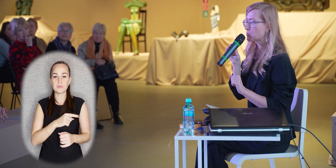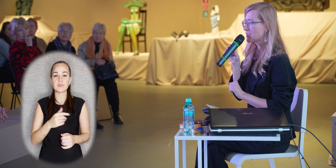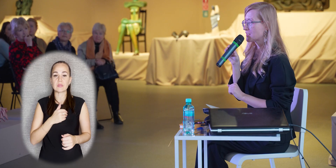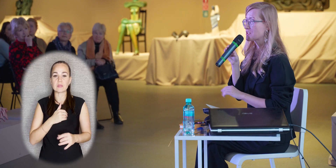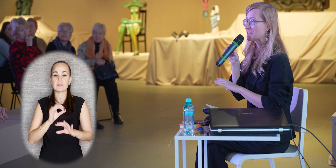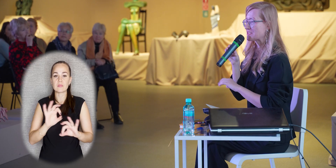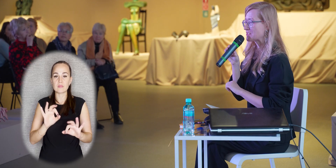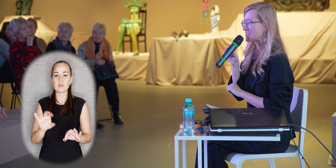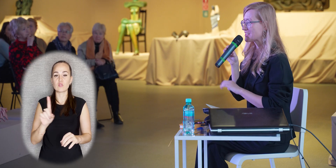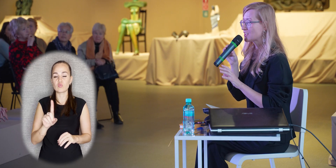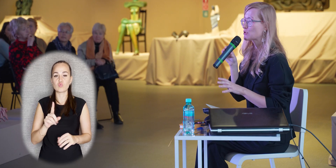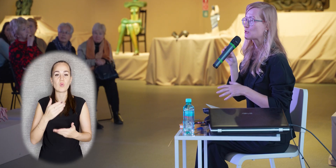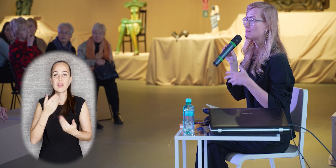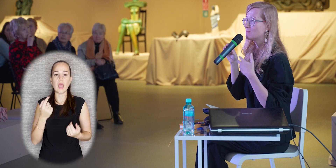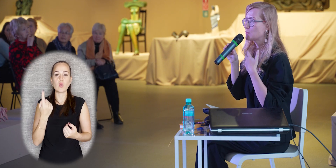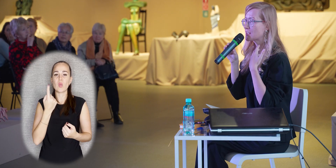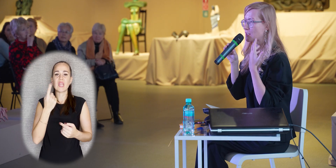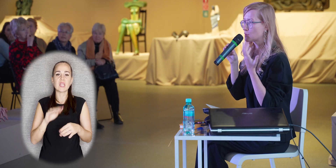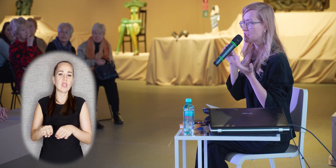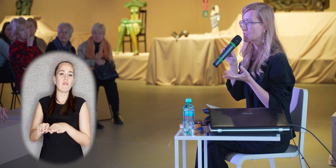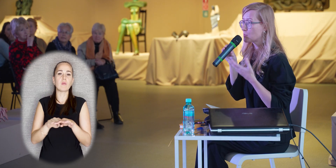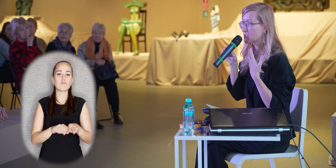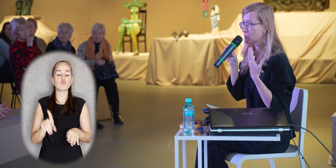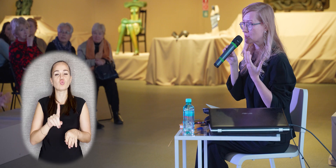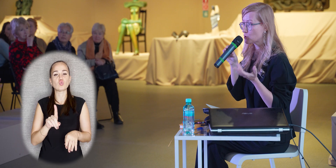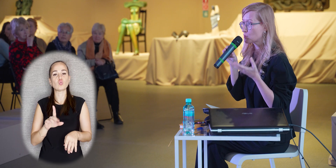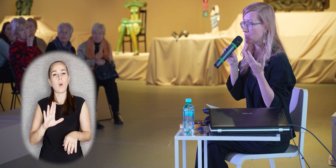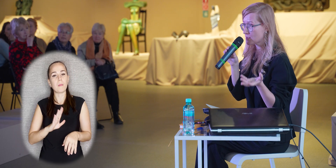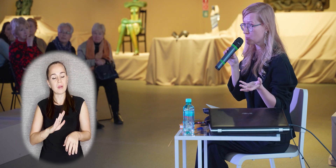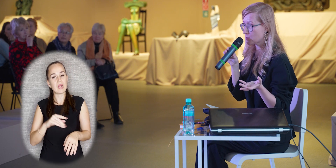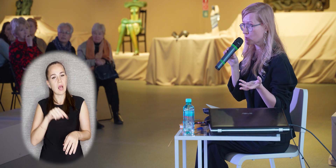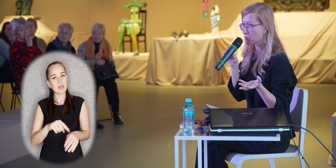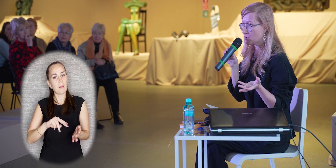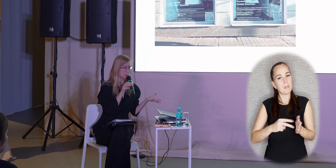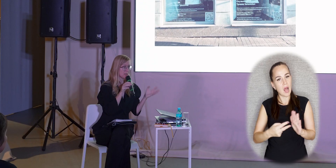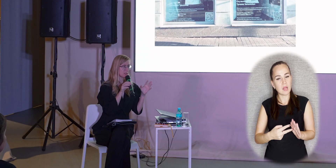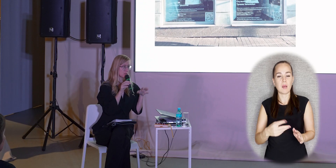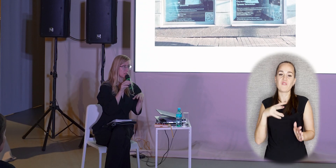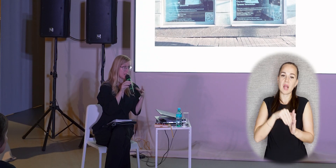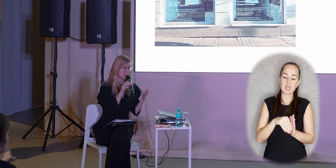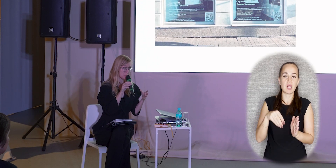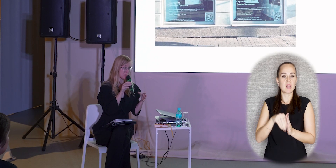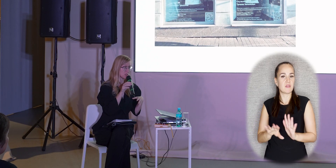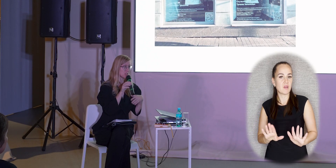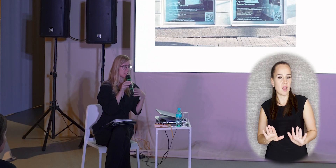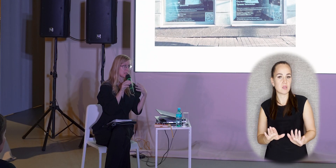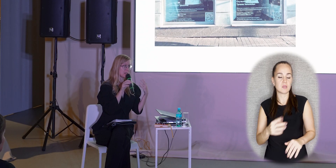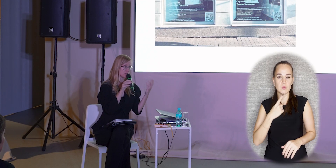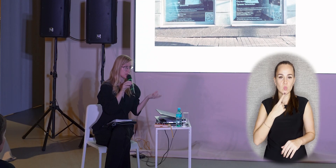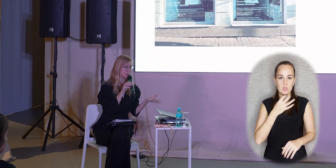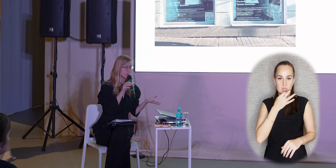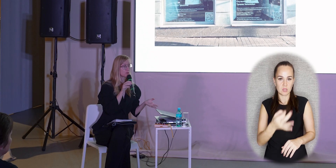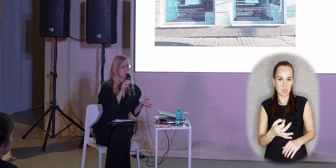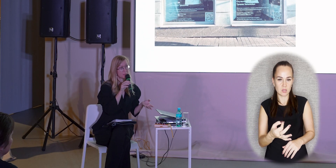я пыталась как раз рассказать, что нет какого-то единого определения того, что является плана монументальной пропаганды, а что не является. Потому что часть